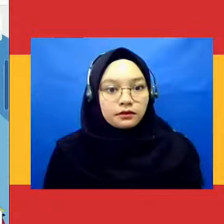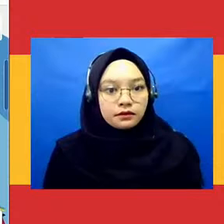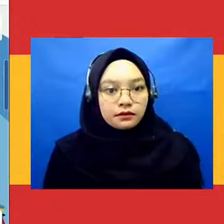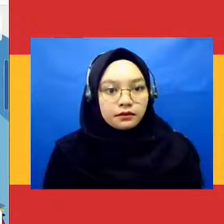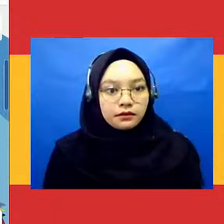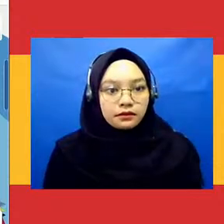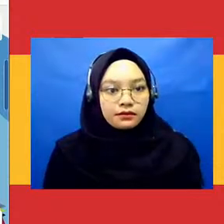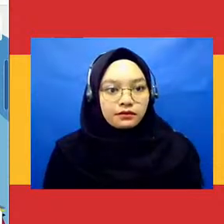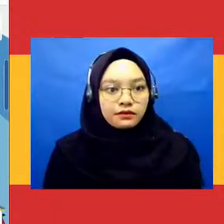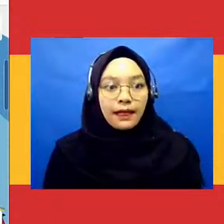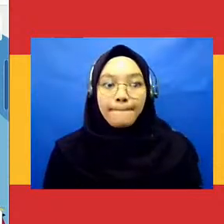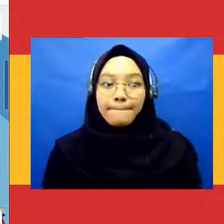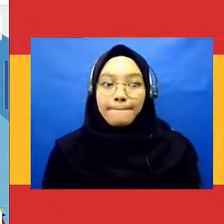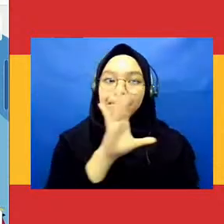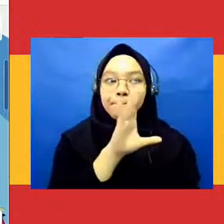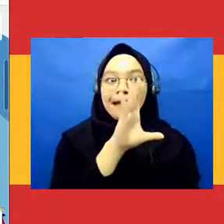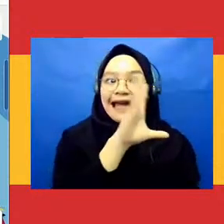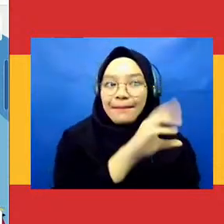ambil sticky note-nya,